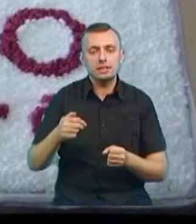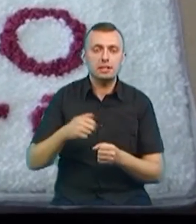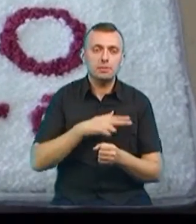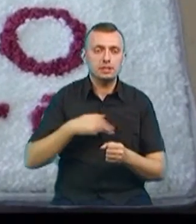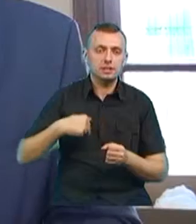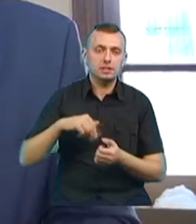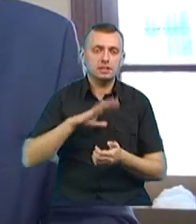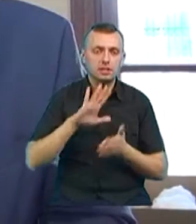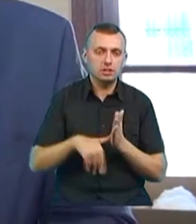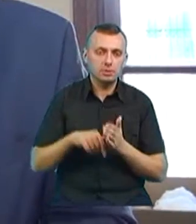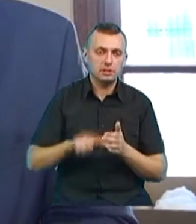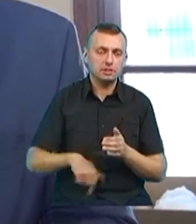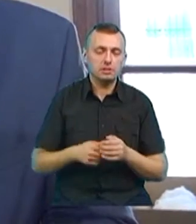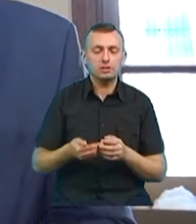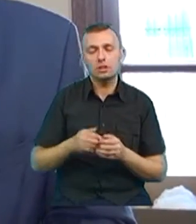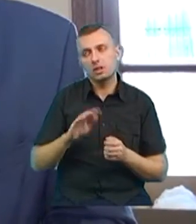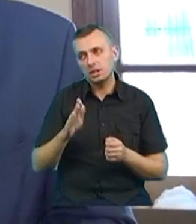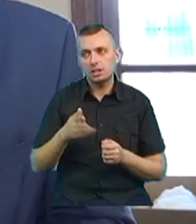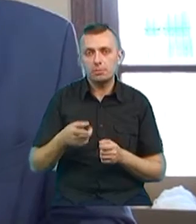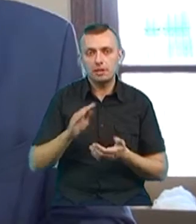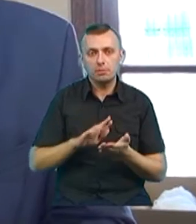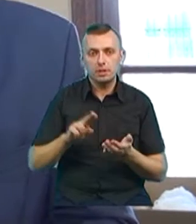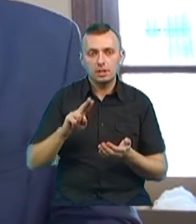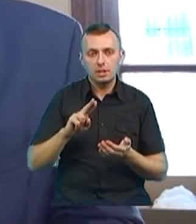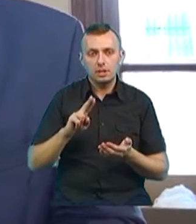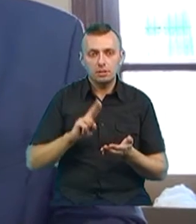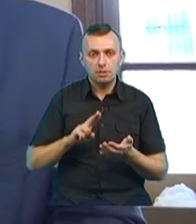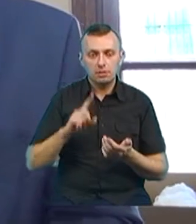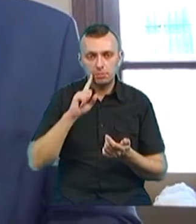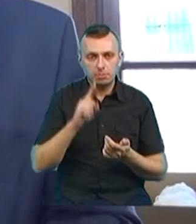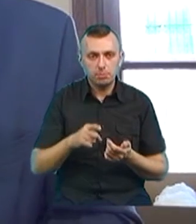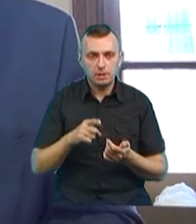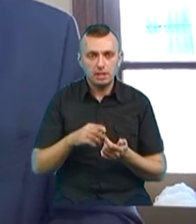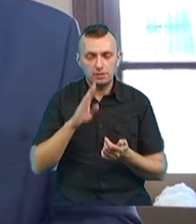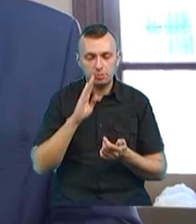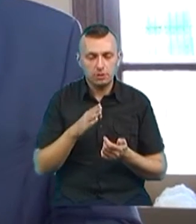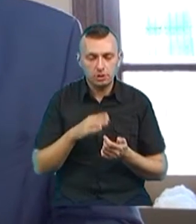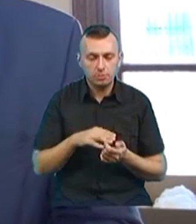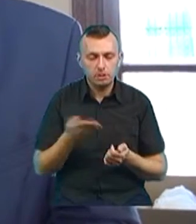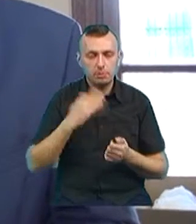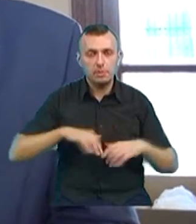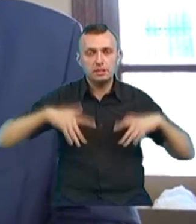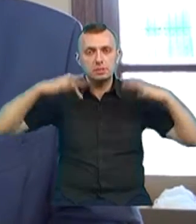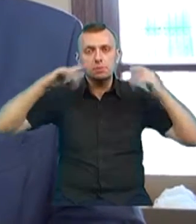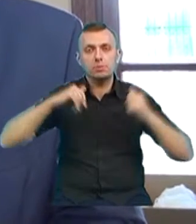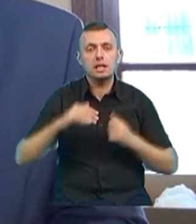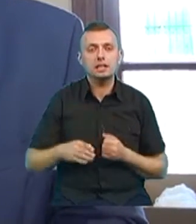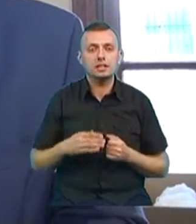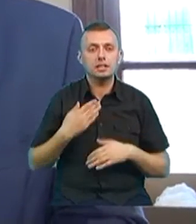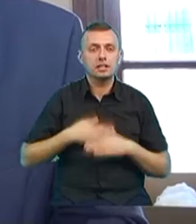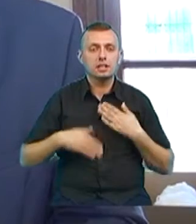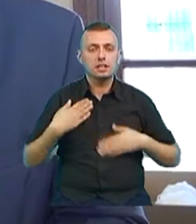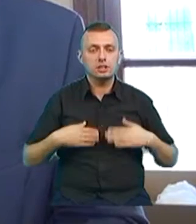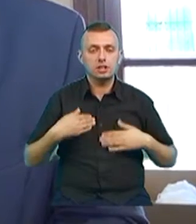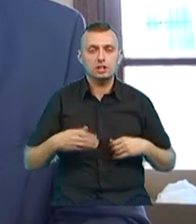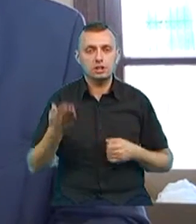miasta róża. Motyw się przewija i w związku z tym mogę powiedzieć tylko tyle, że motyw ten chyba